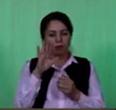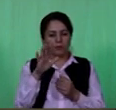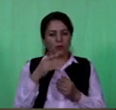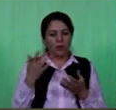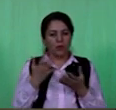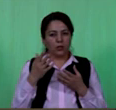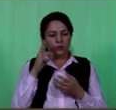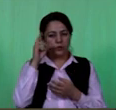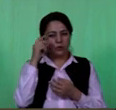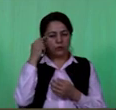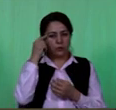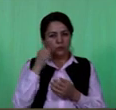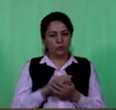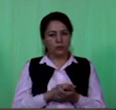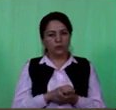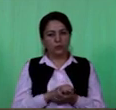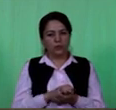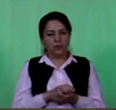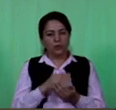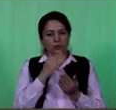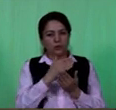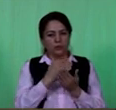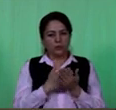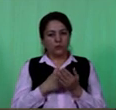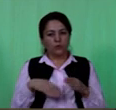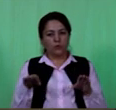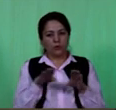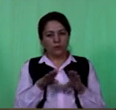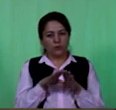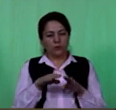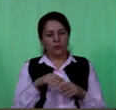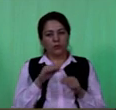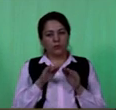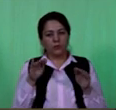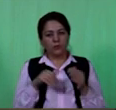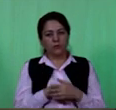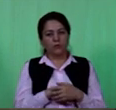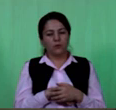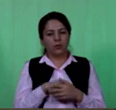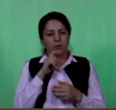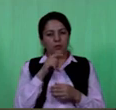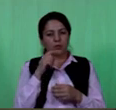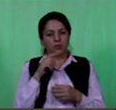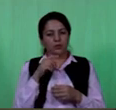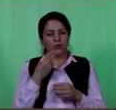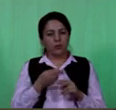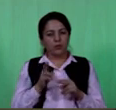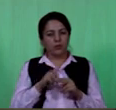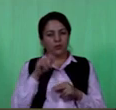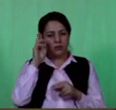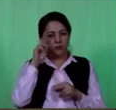число задумали составим уравнение ребята x это неизвестное